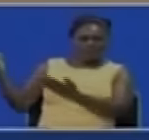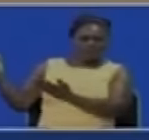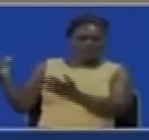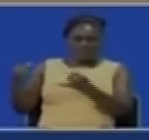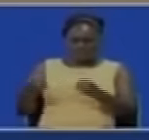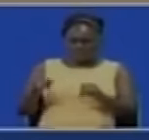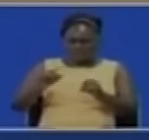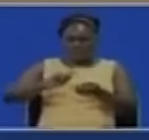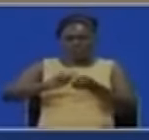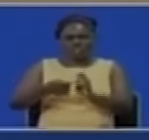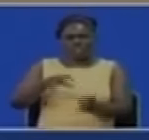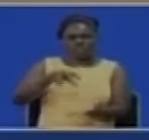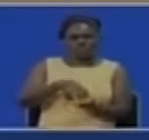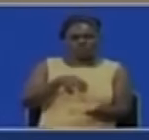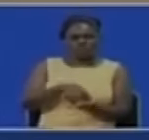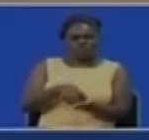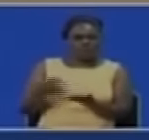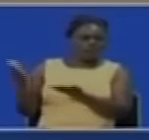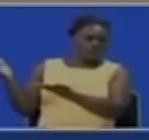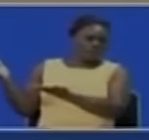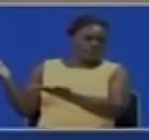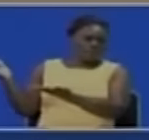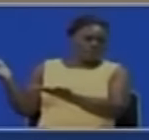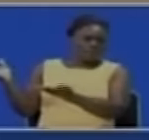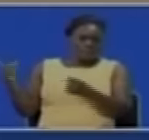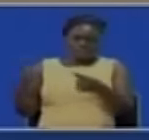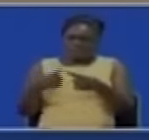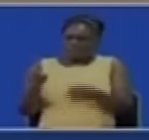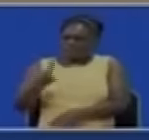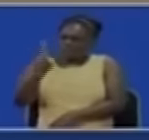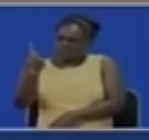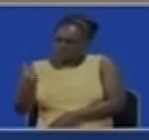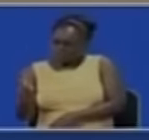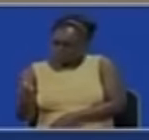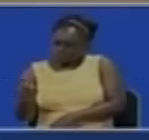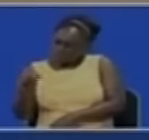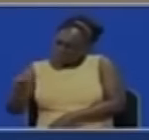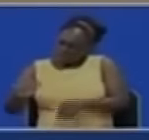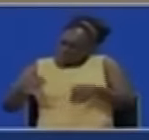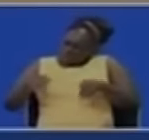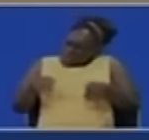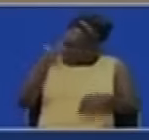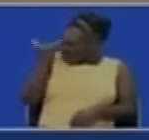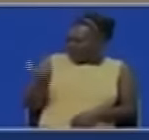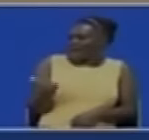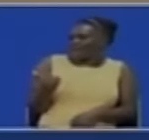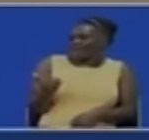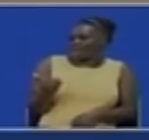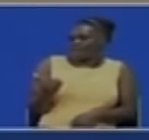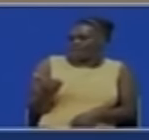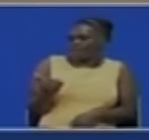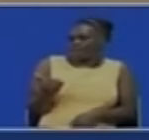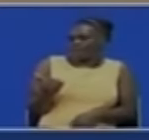kujaribu kurekebisha hali iliyokuwa mbaya zaidi. Lakini swali ni je, walingoja vilio vya wananchi ndio waweze